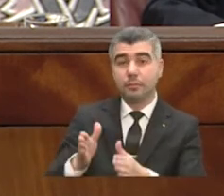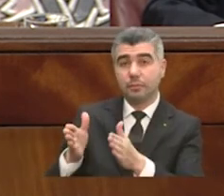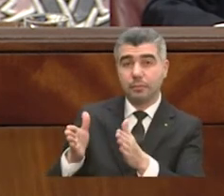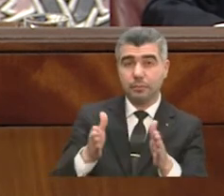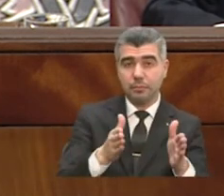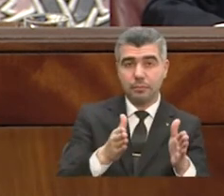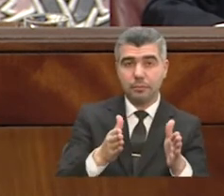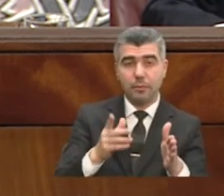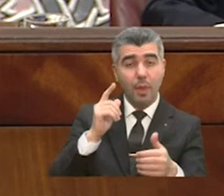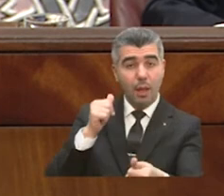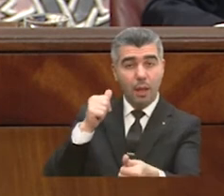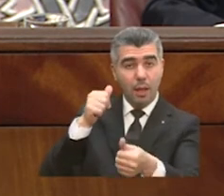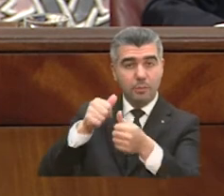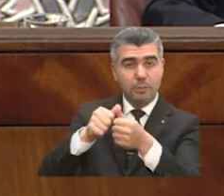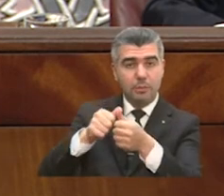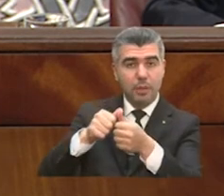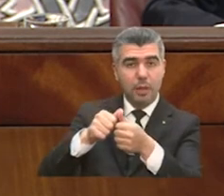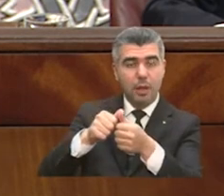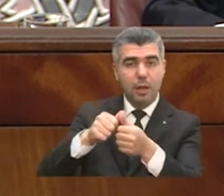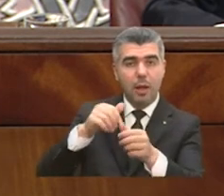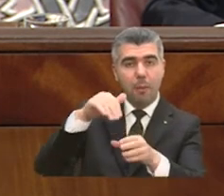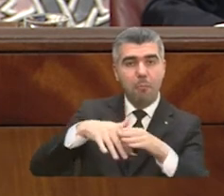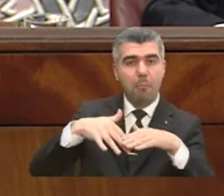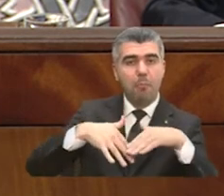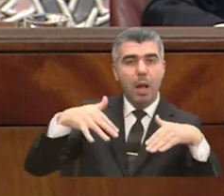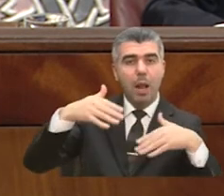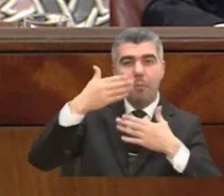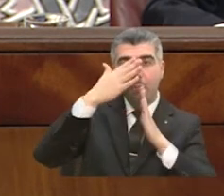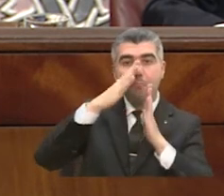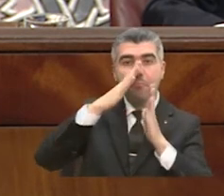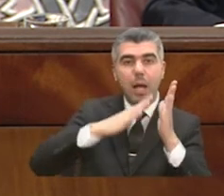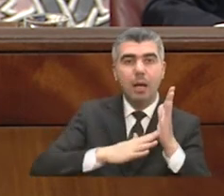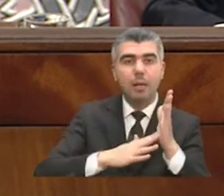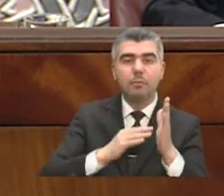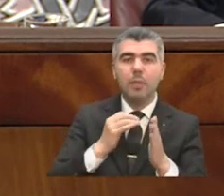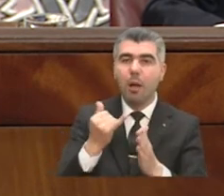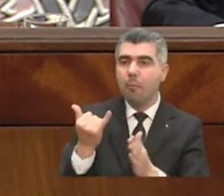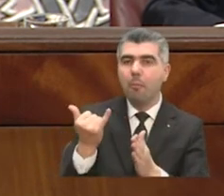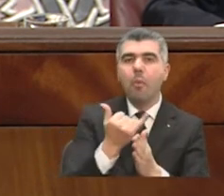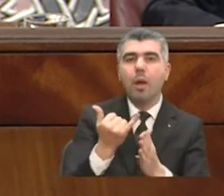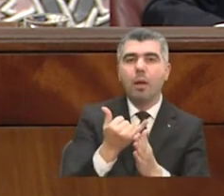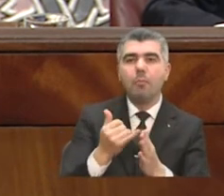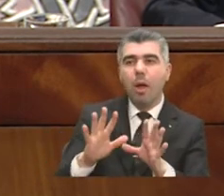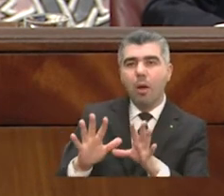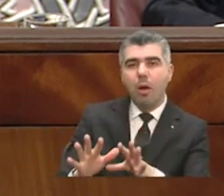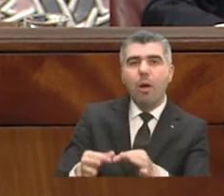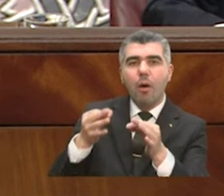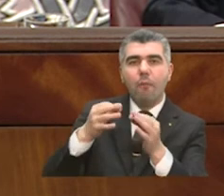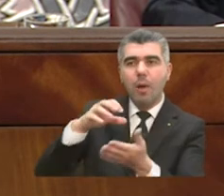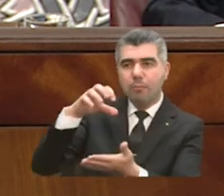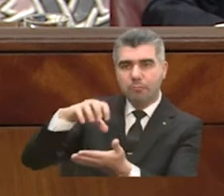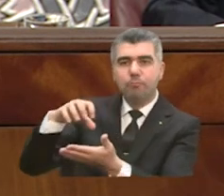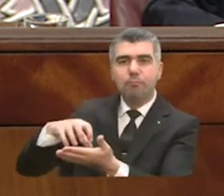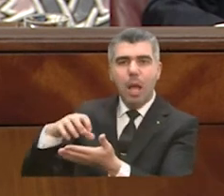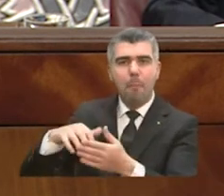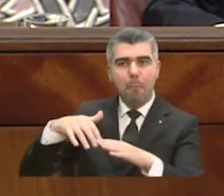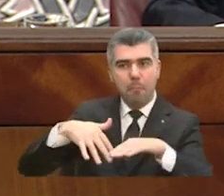sont considérés comme indivisibles. Le Parlement marocain